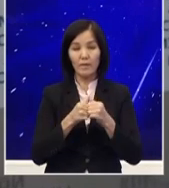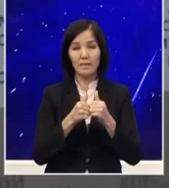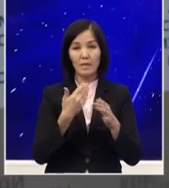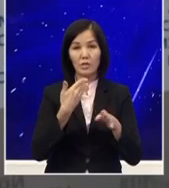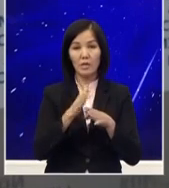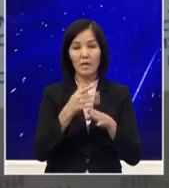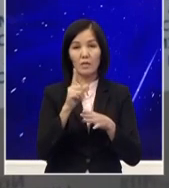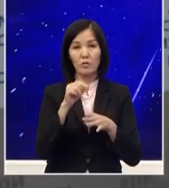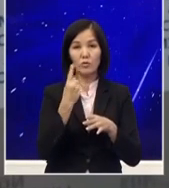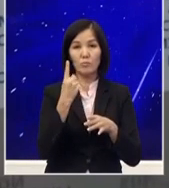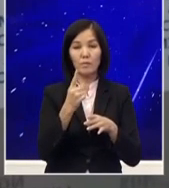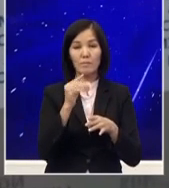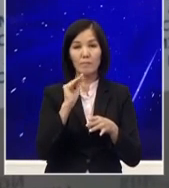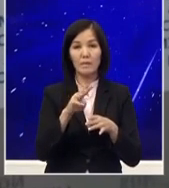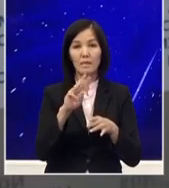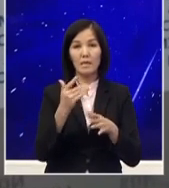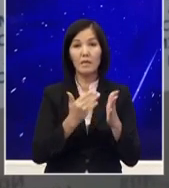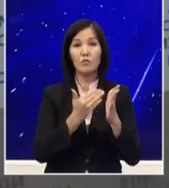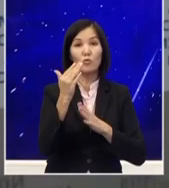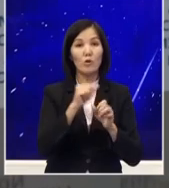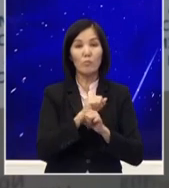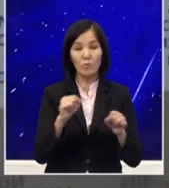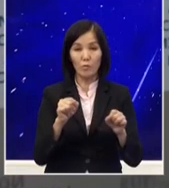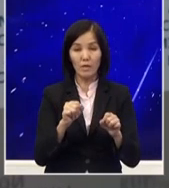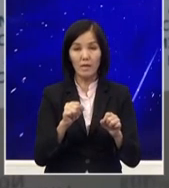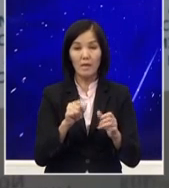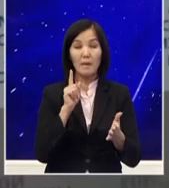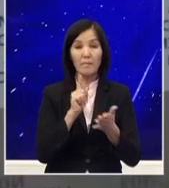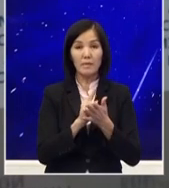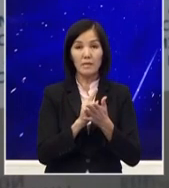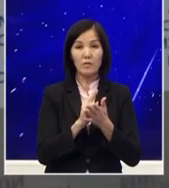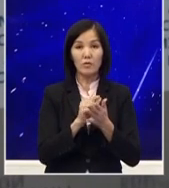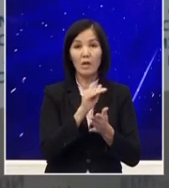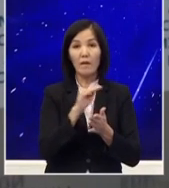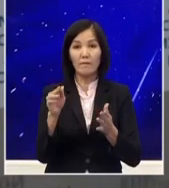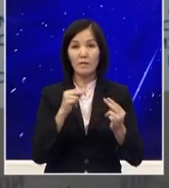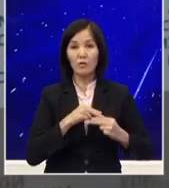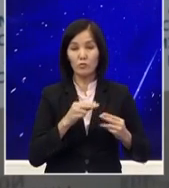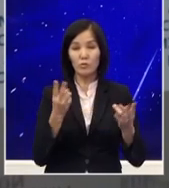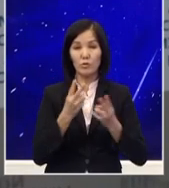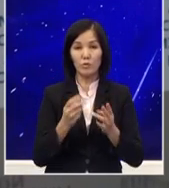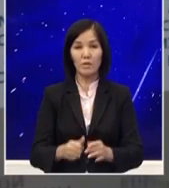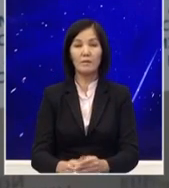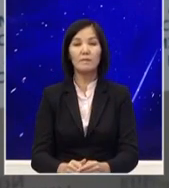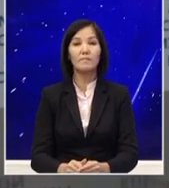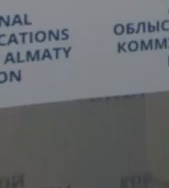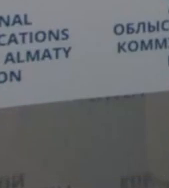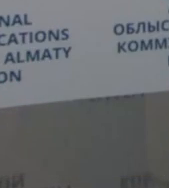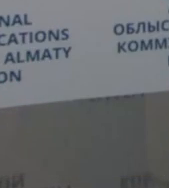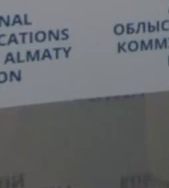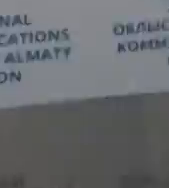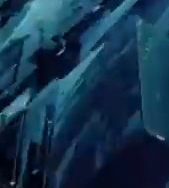шаққанда 101270 теңгеден аспау керек. Және де міндетті түрде ресми жұмыс жасау керек.